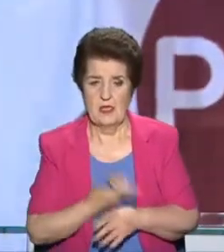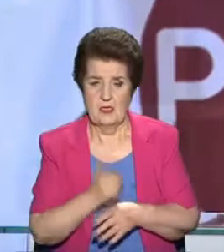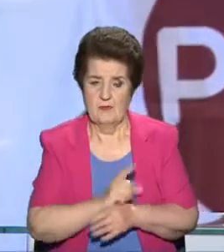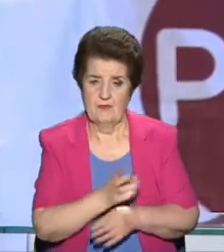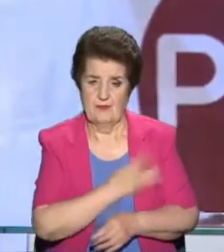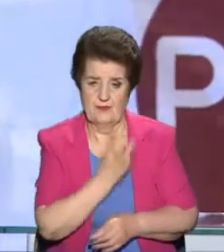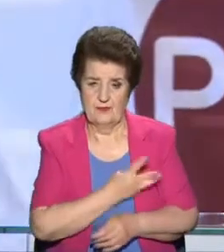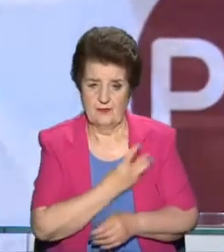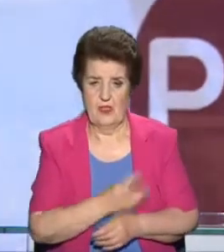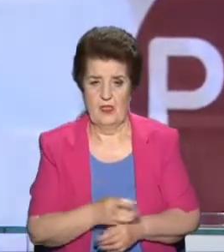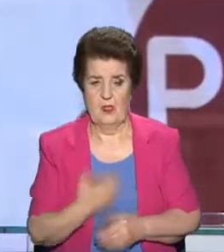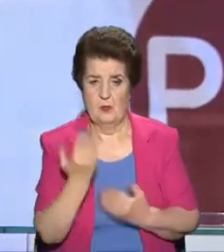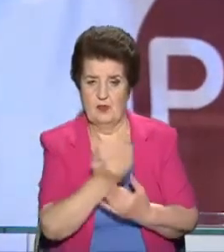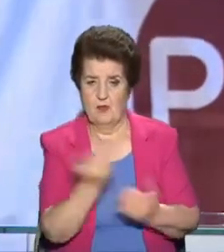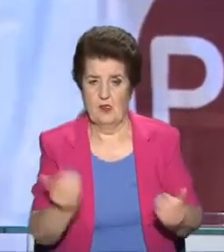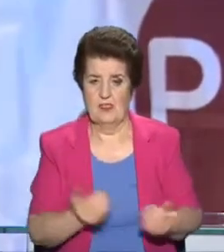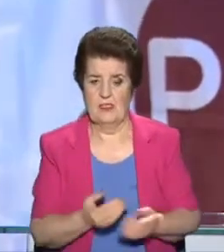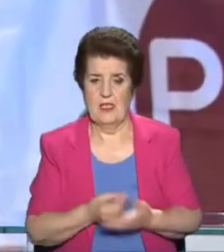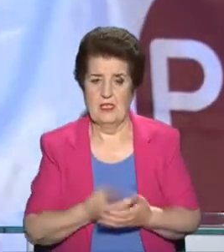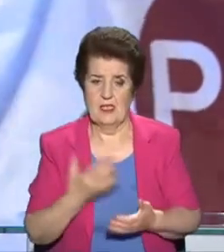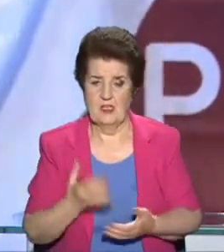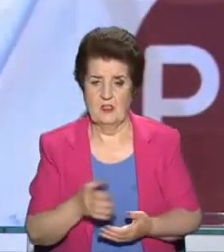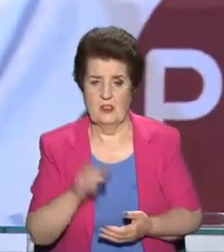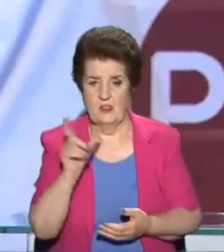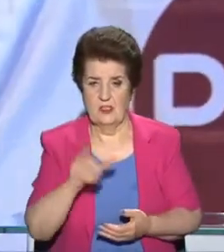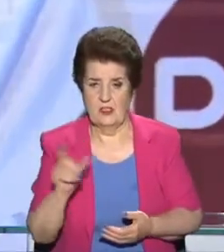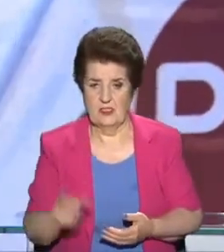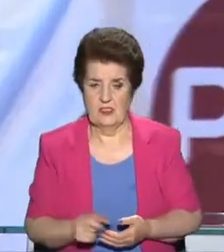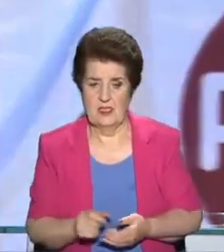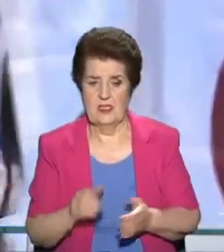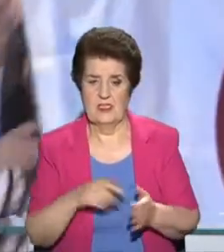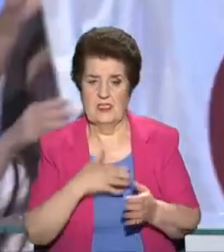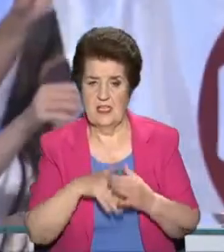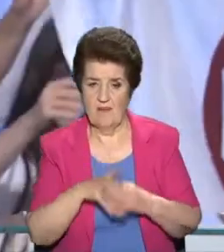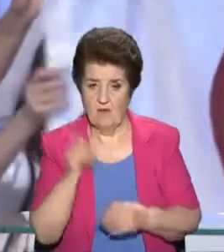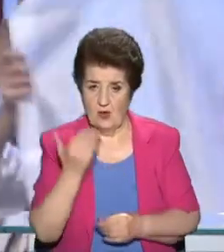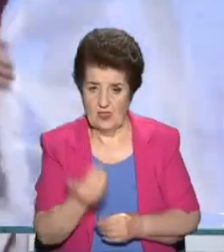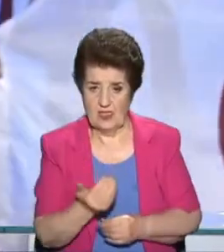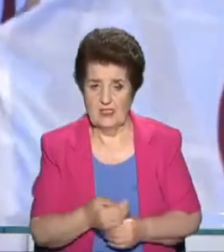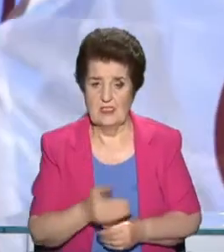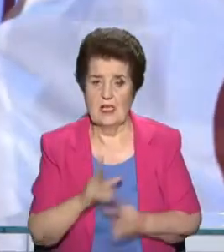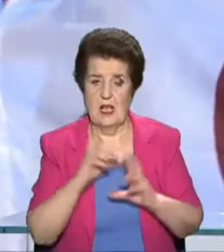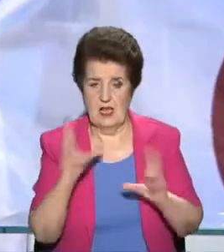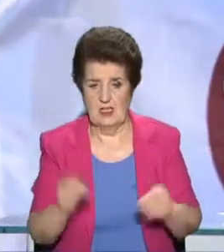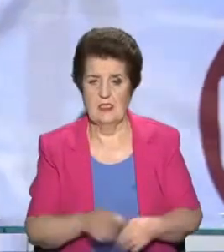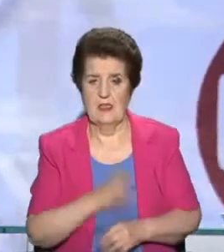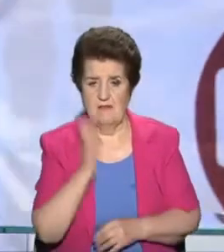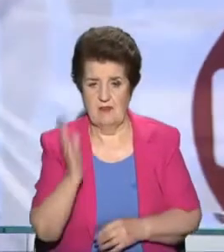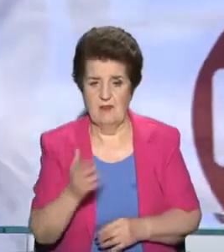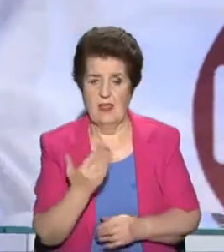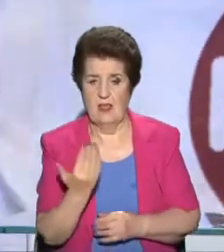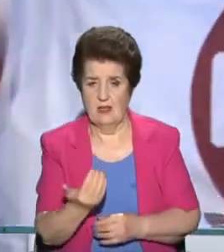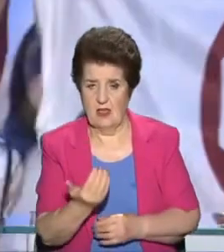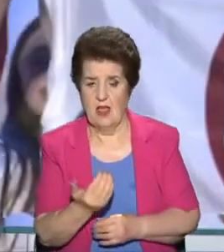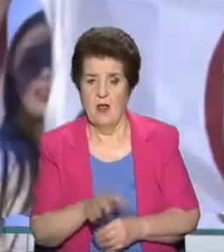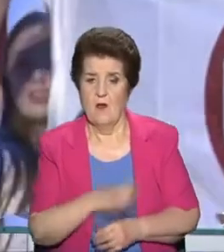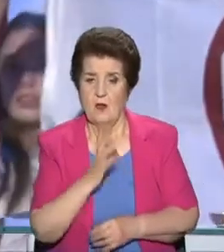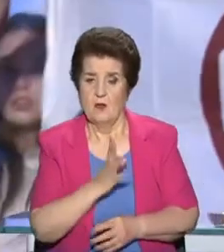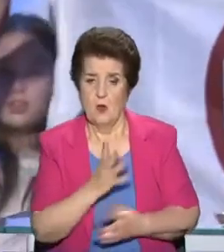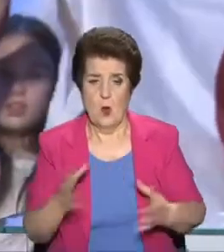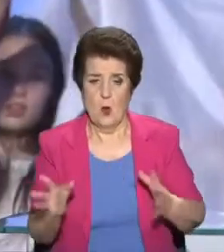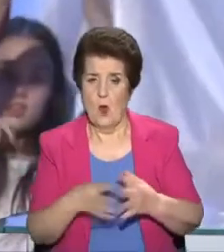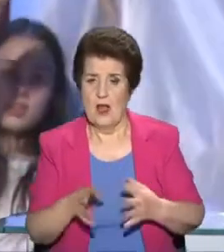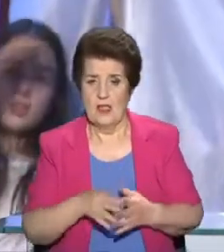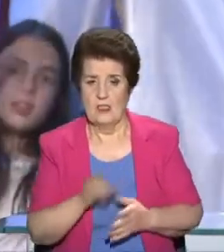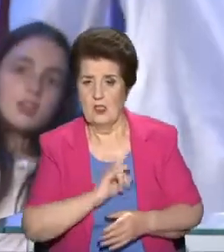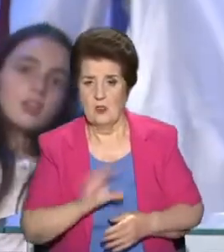dumneavoastră dragi cetățeni să Votați Partidul unității naționale fiind că Veți avea garanția că noi nu vom face cu alții